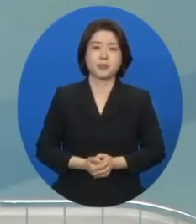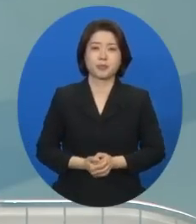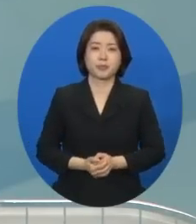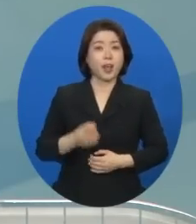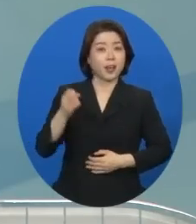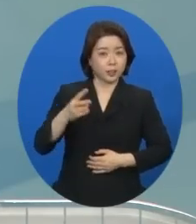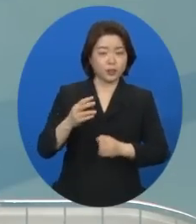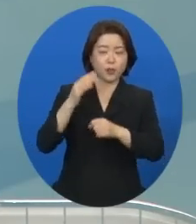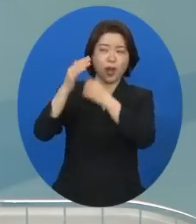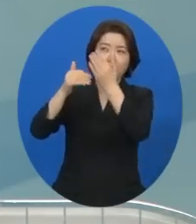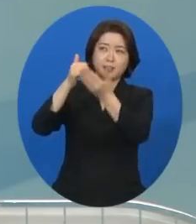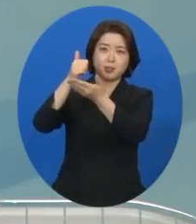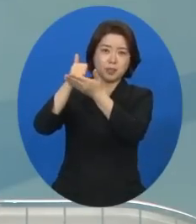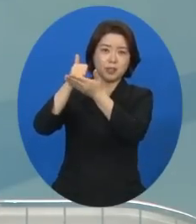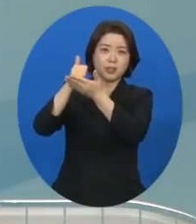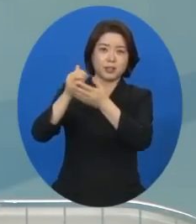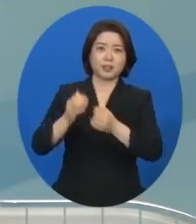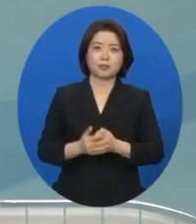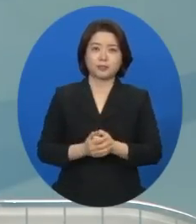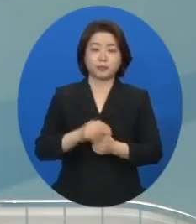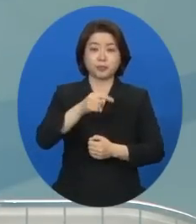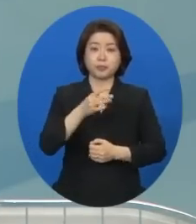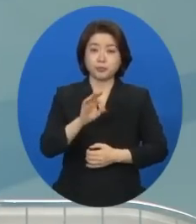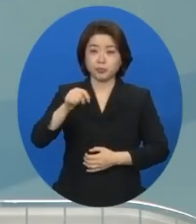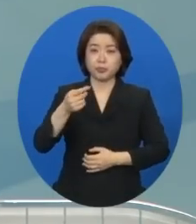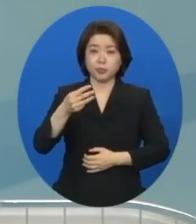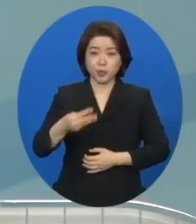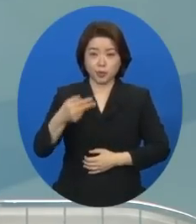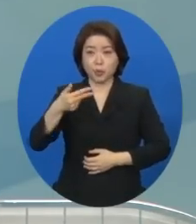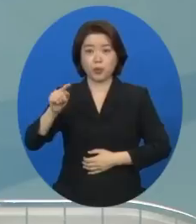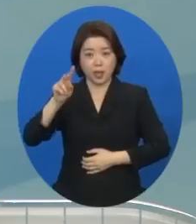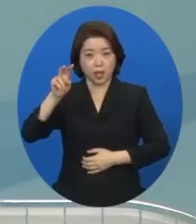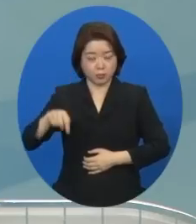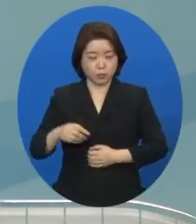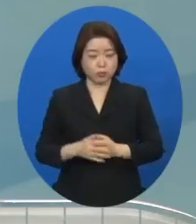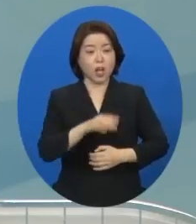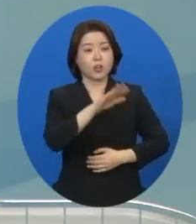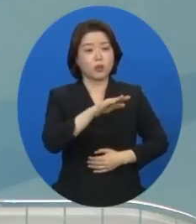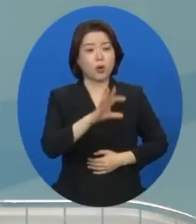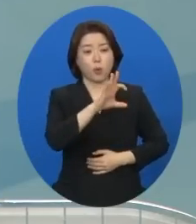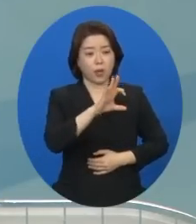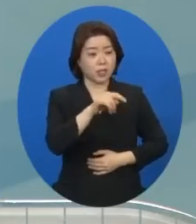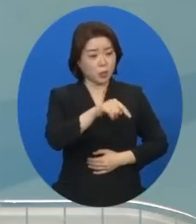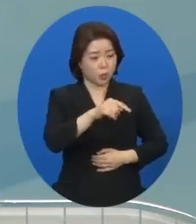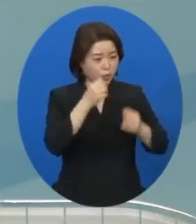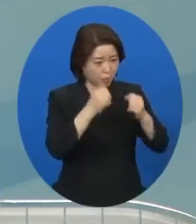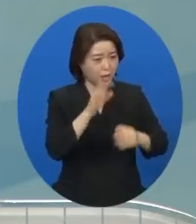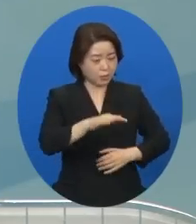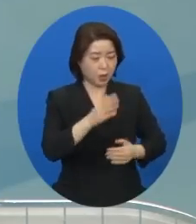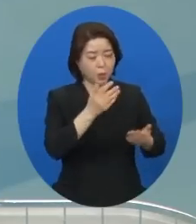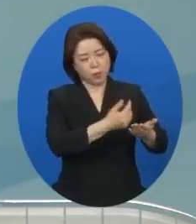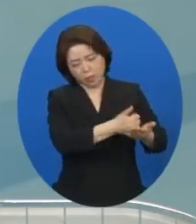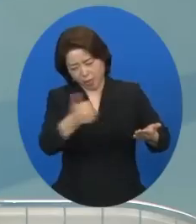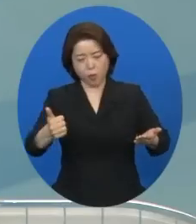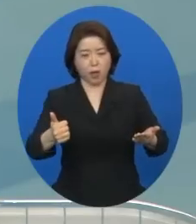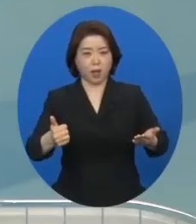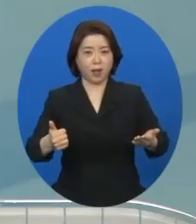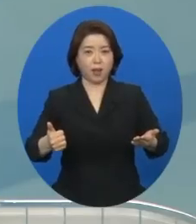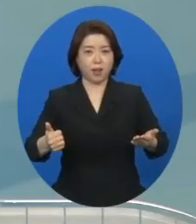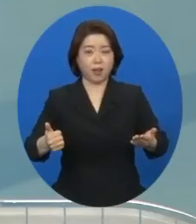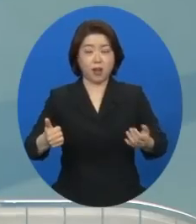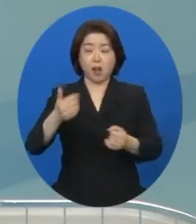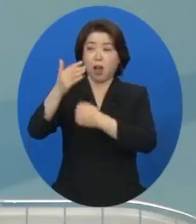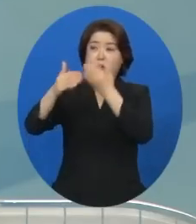그리고 하나님께서 송솔나무에게 너 이제 화장실에서 나와. 하나님 사랑하는